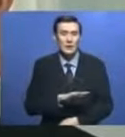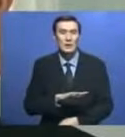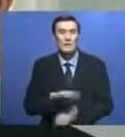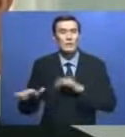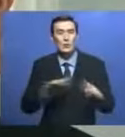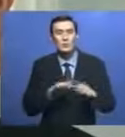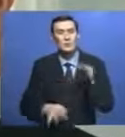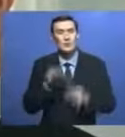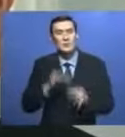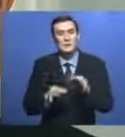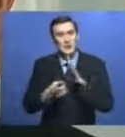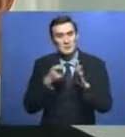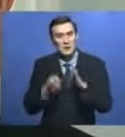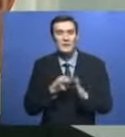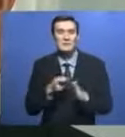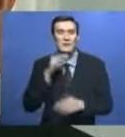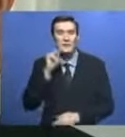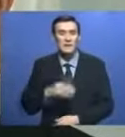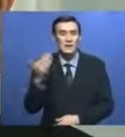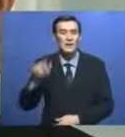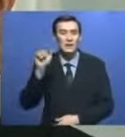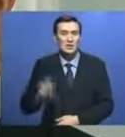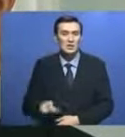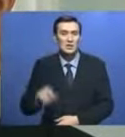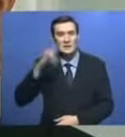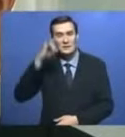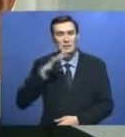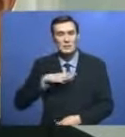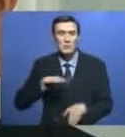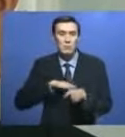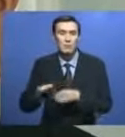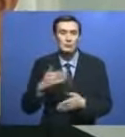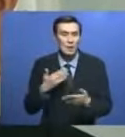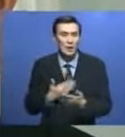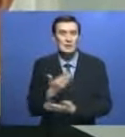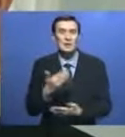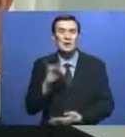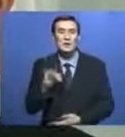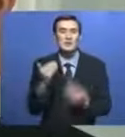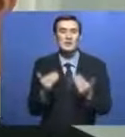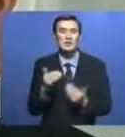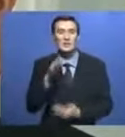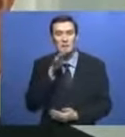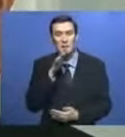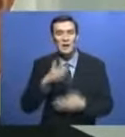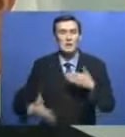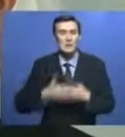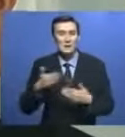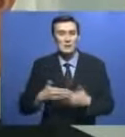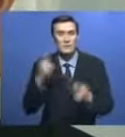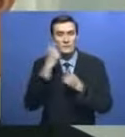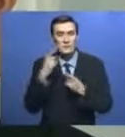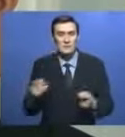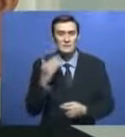судебного разбирательства дела вина гражданина Казахстана была полностью доказана. В настоящее время приговор,